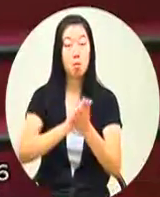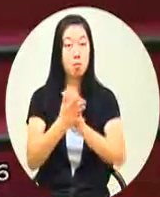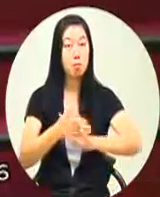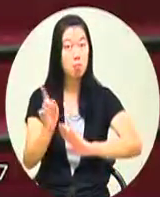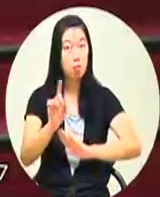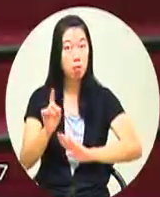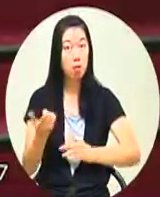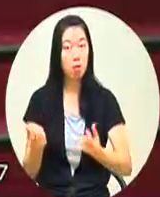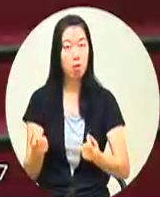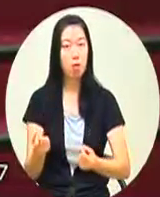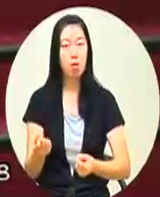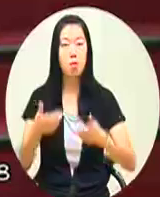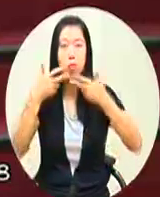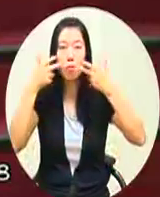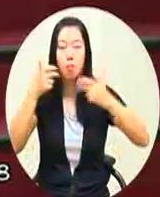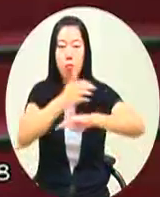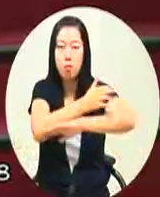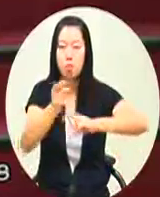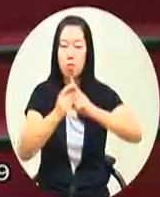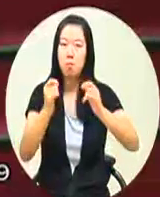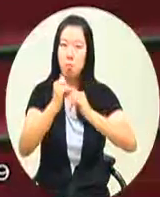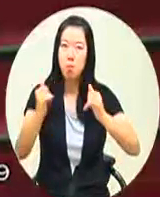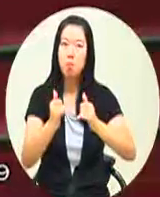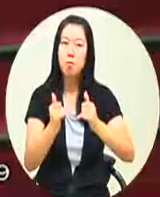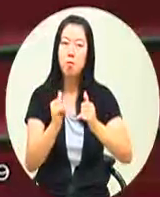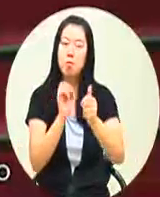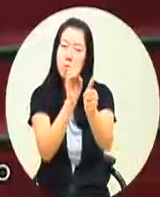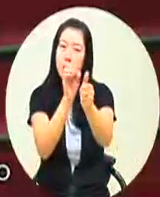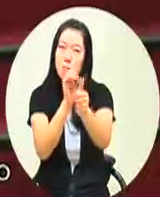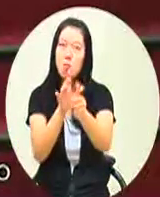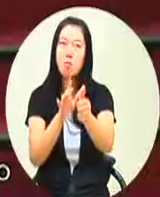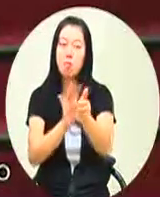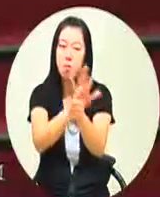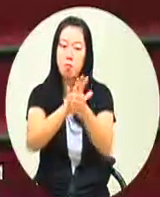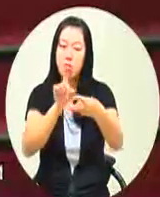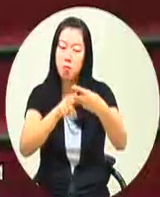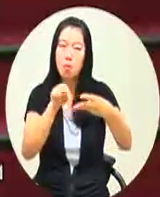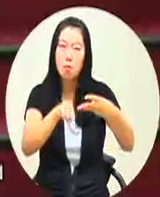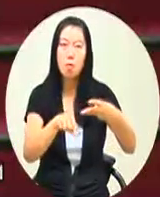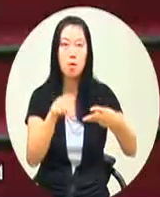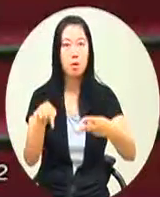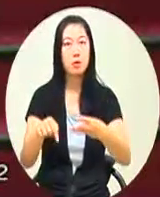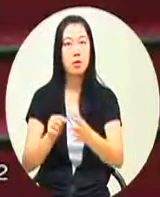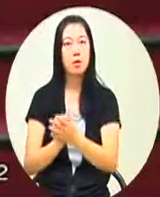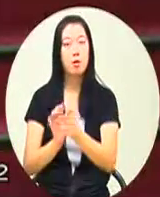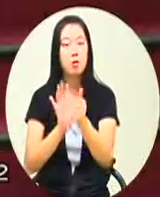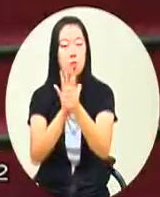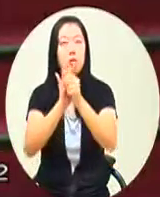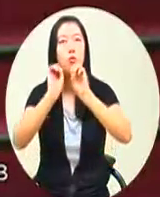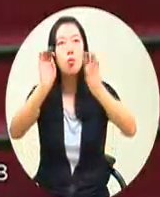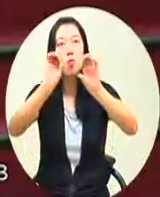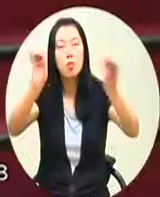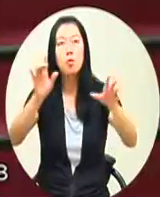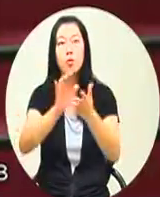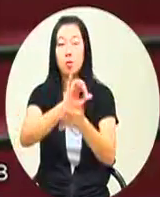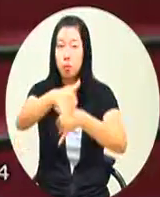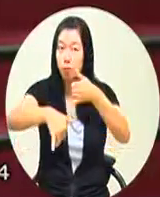族人对族人的行销爱意，只是说行销活动把这笔